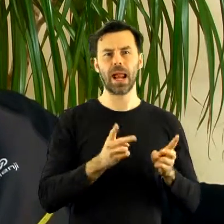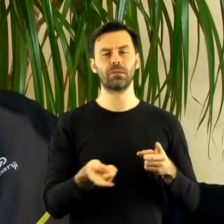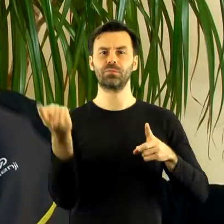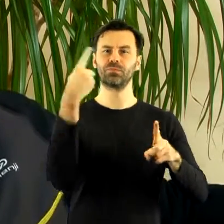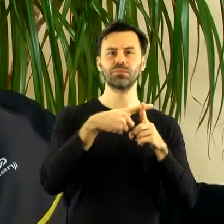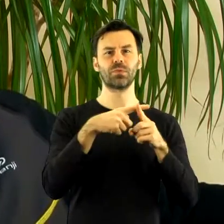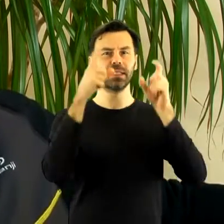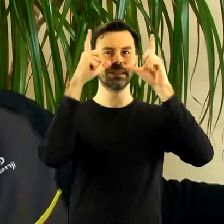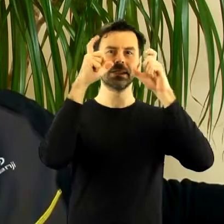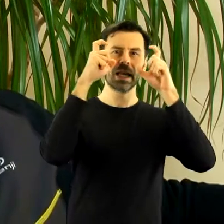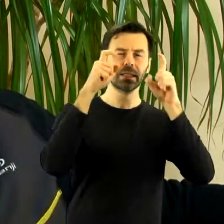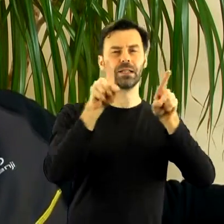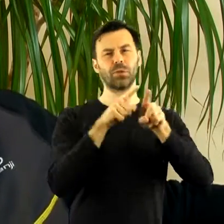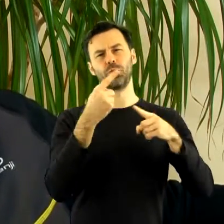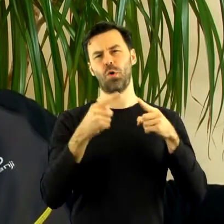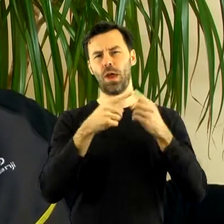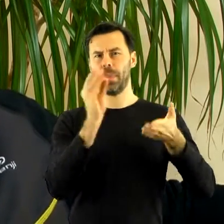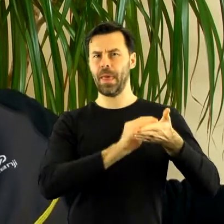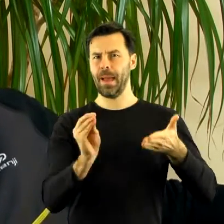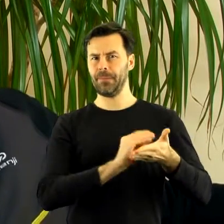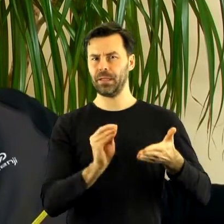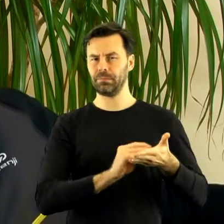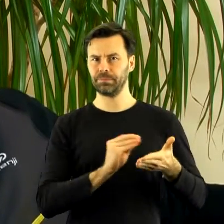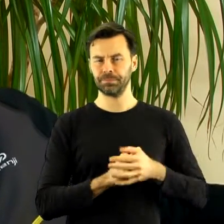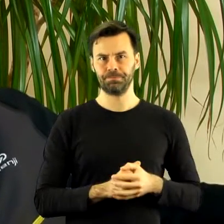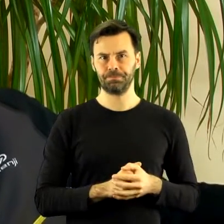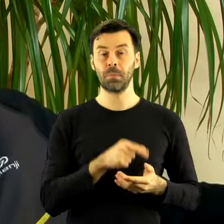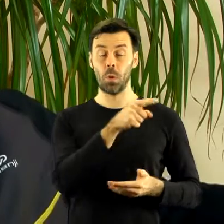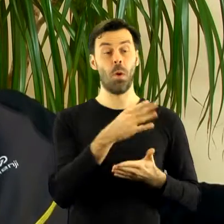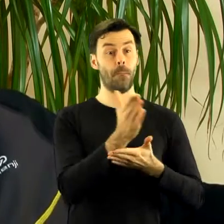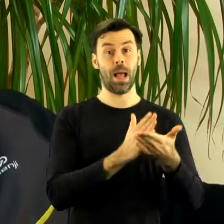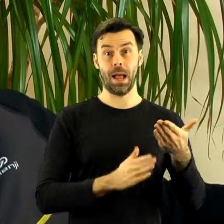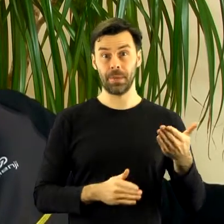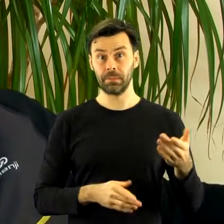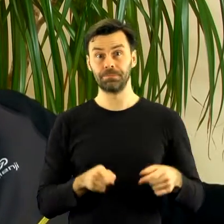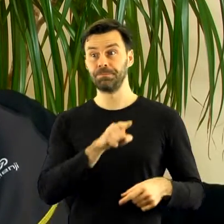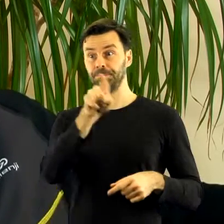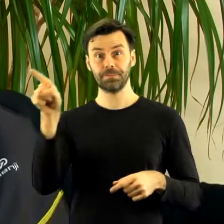podpinając zdjęcia i zamieszczając krótki opis. Tą mapą